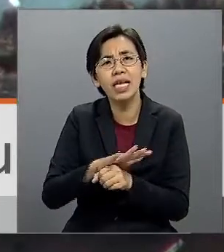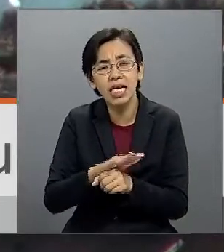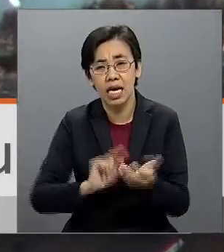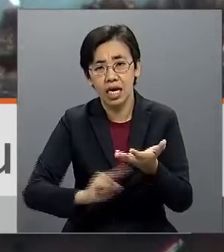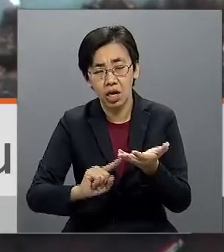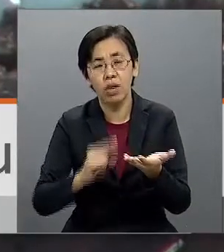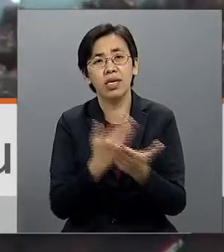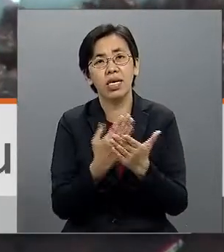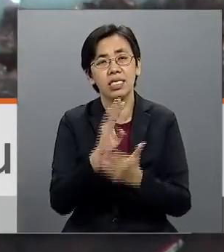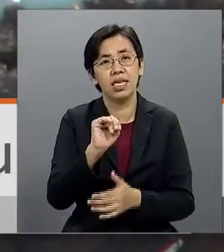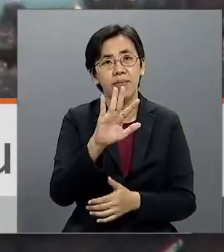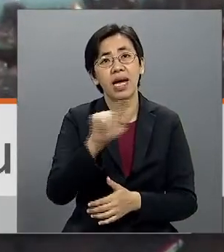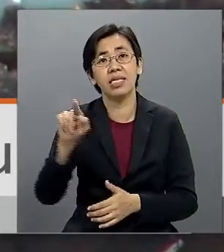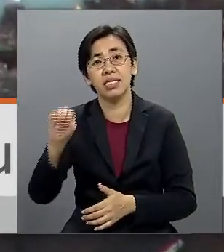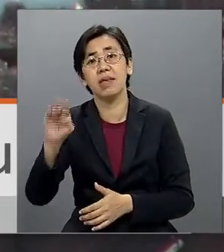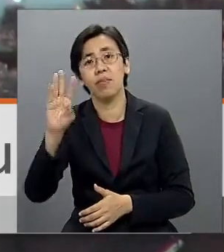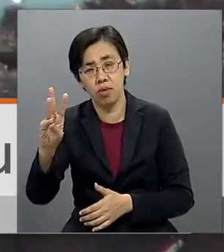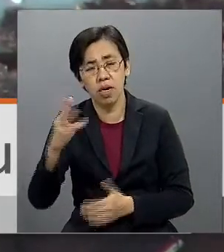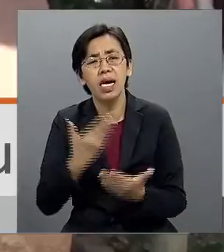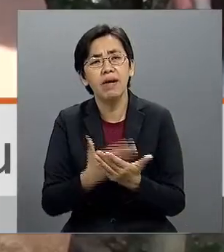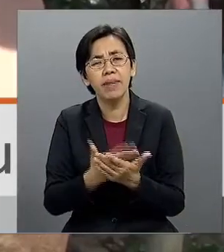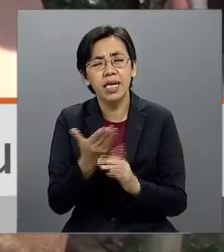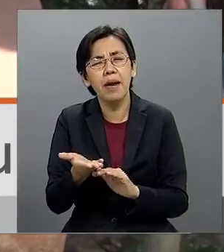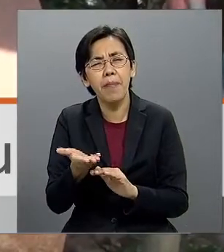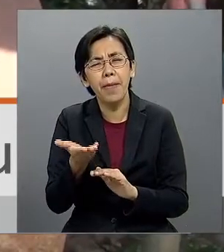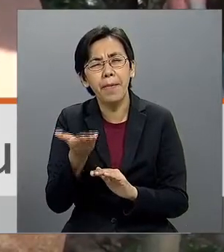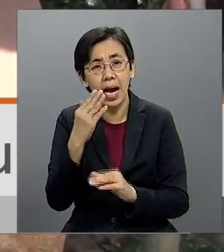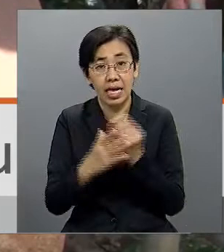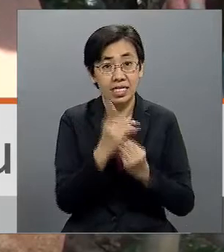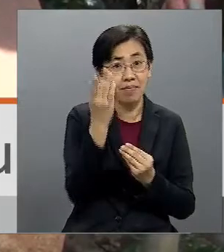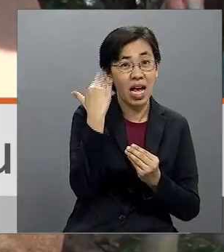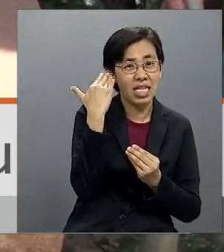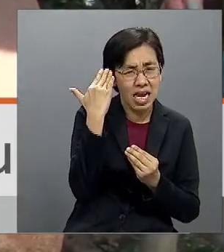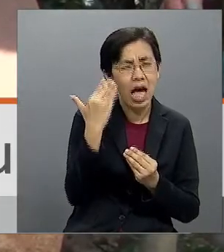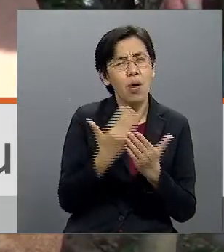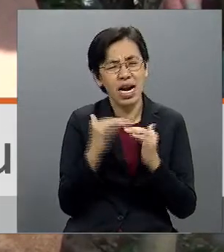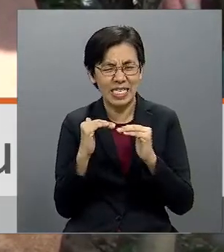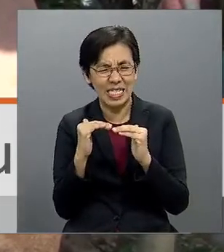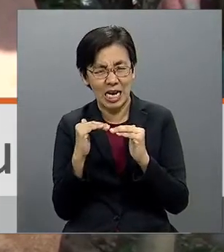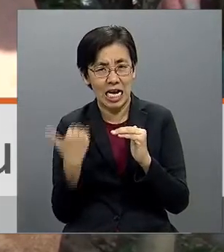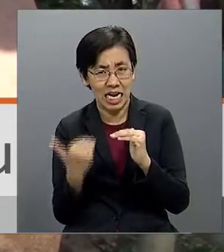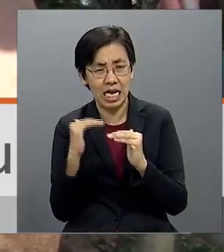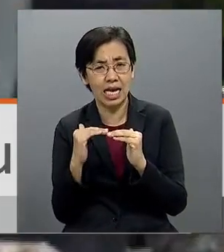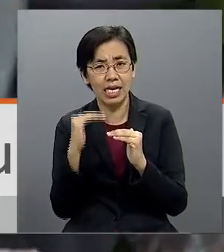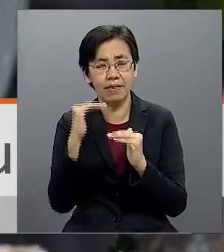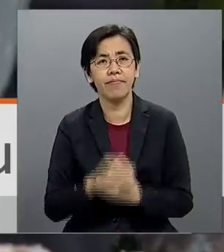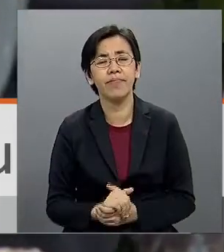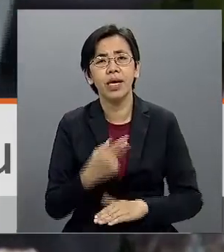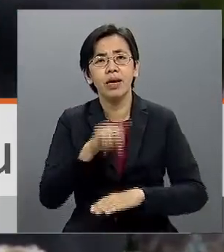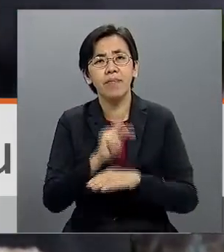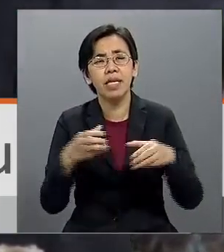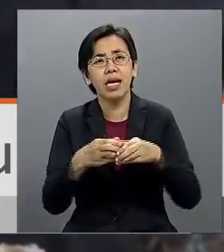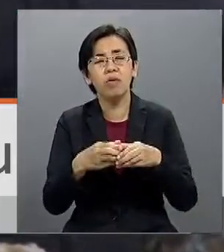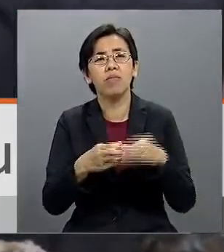บาทซึ่งเป็นราคาที่ปรับตัวขึ้นมาจากสัปดาห์ก่อนนายสมพงษ์ราชสุวรรณประธานกลุ่มน้ำยางสดบ้าน